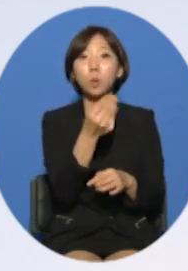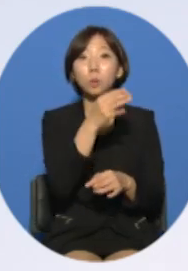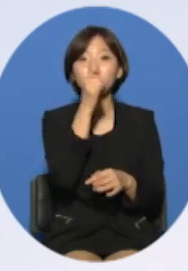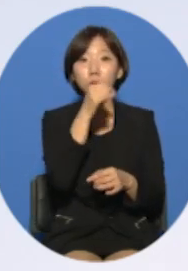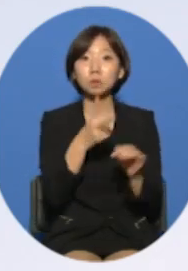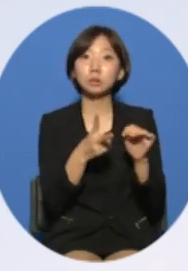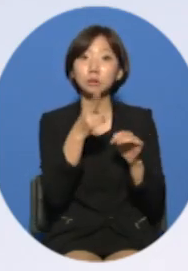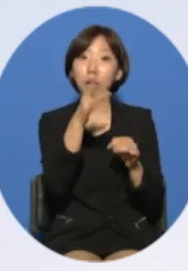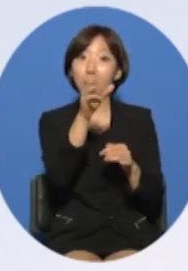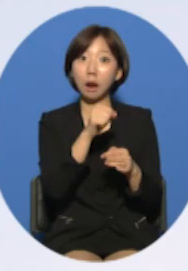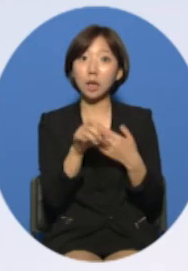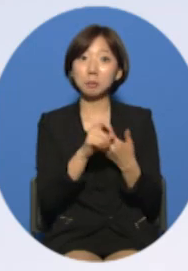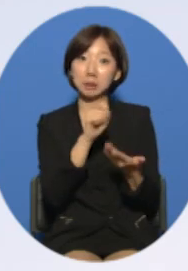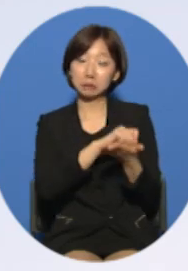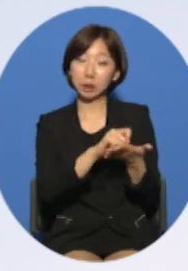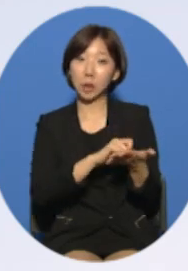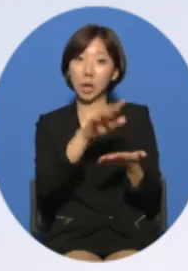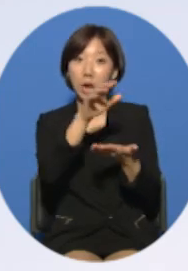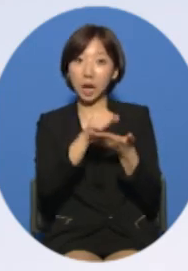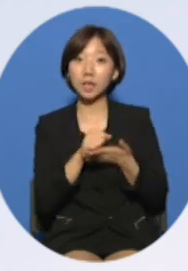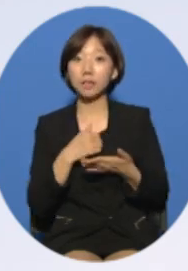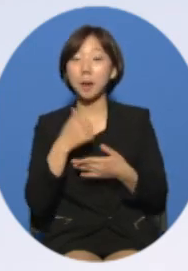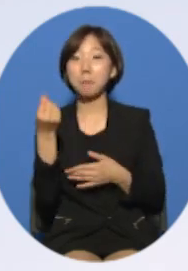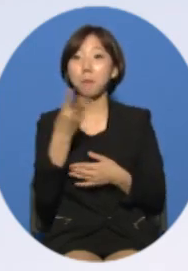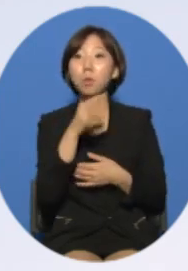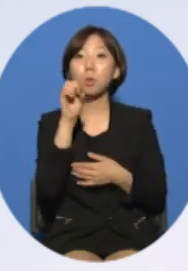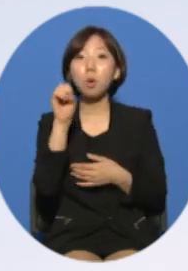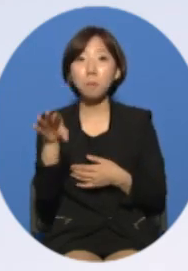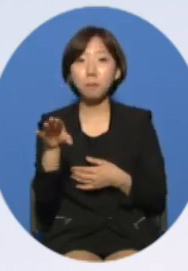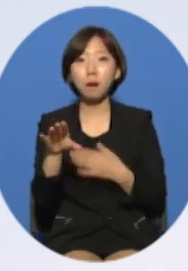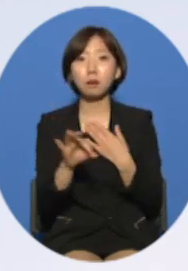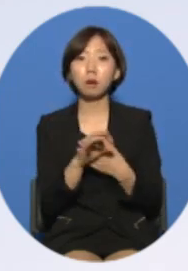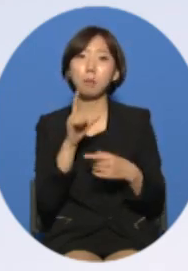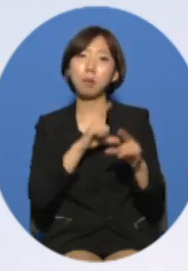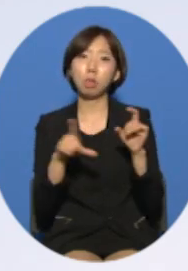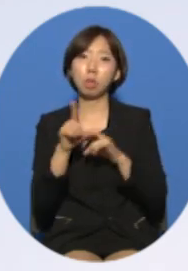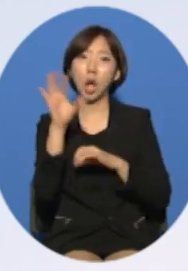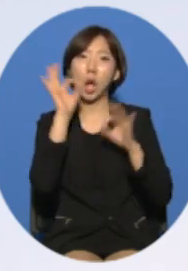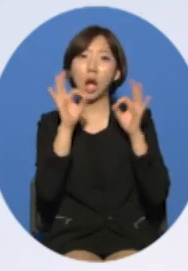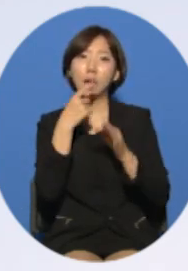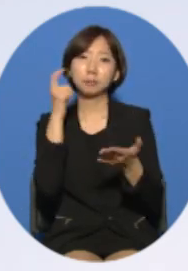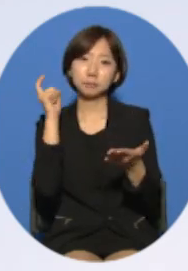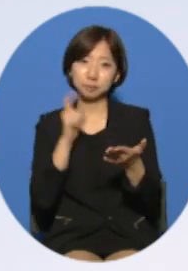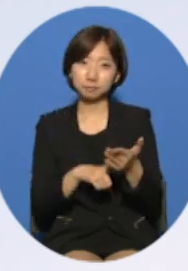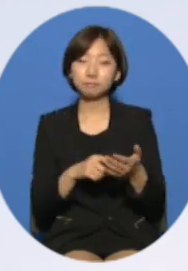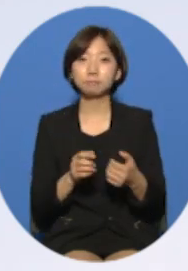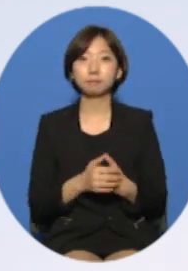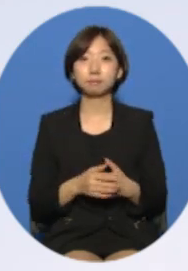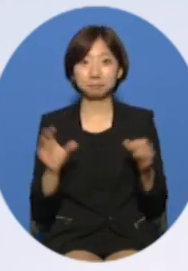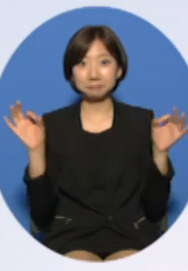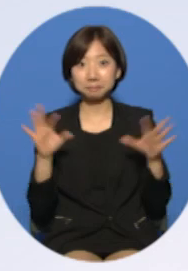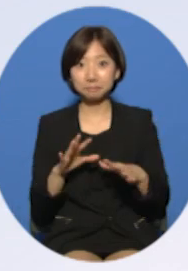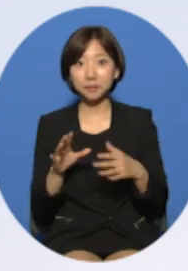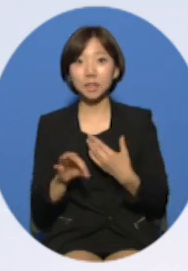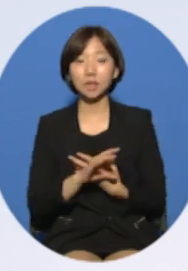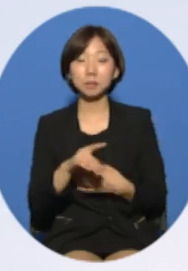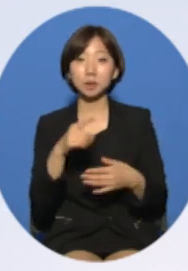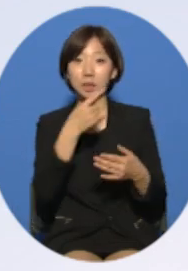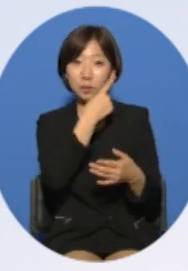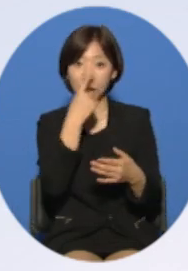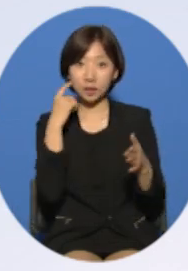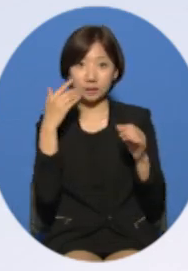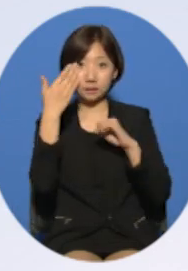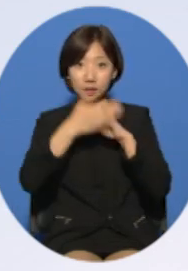적어서 가져오시든지 해가지고 바로 오면은 나 몇 번입니다. 그러면은 바로 이렇게 대조가 가능하고 네. 그 다음에 이제 사인하고 네.